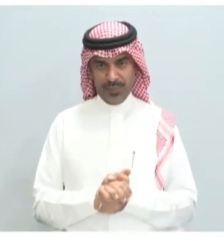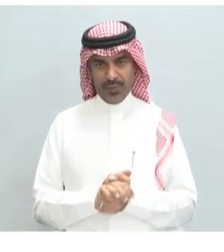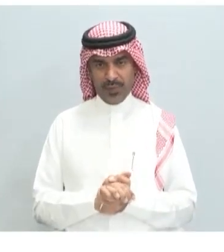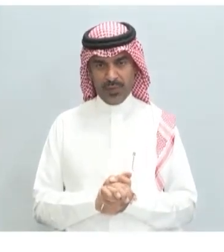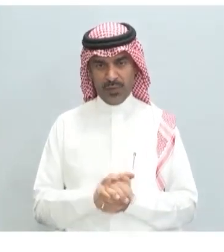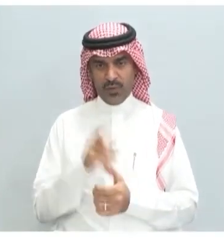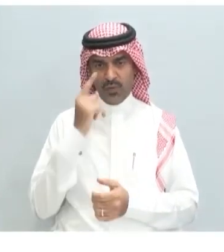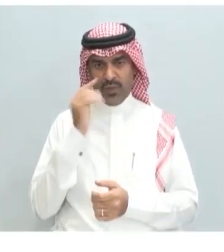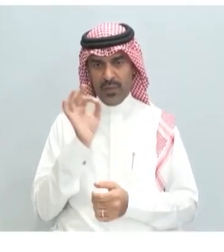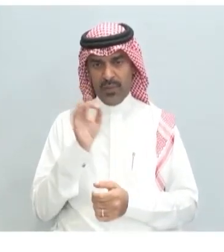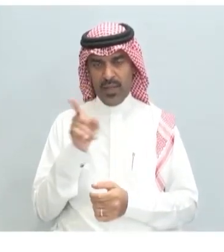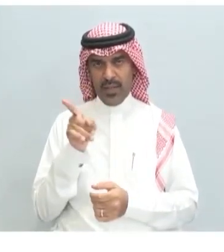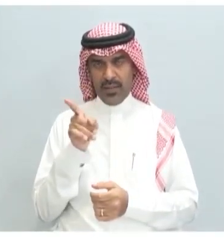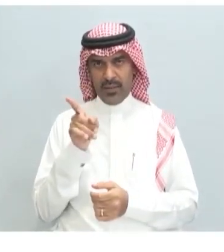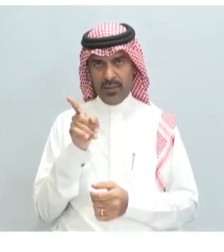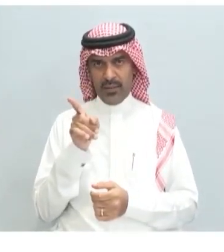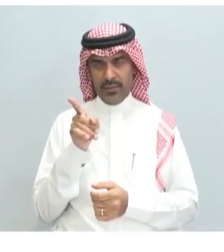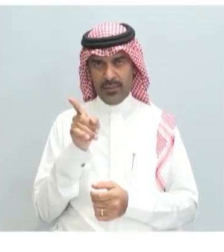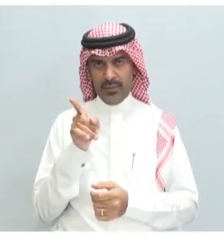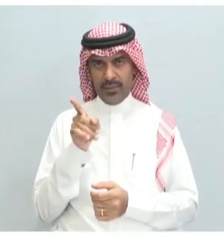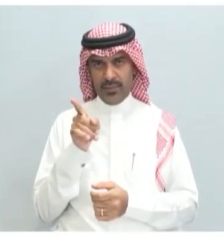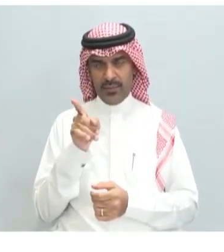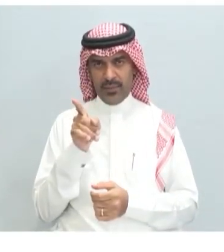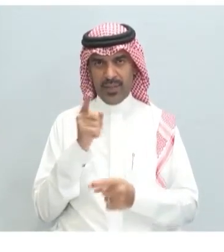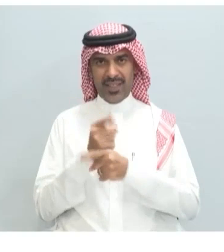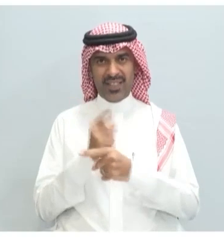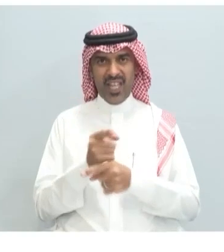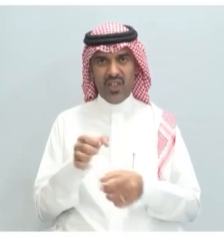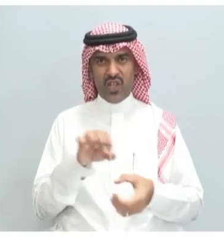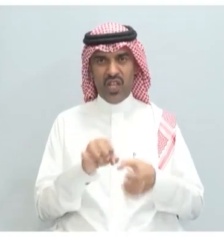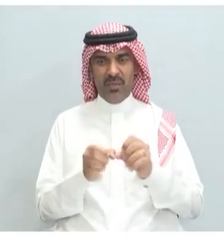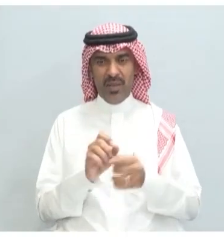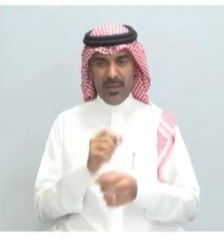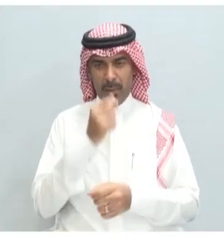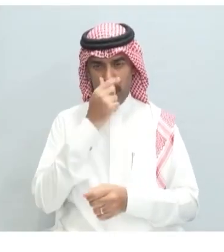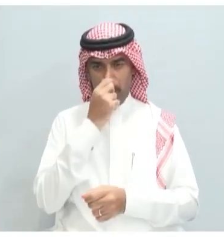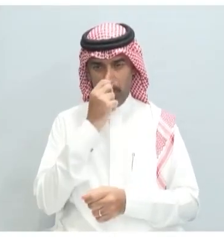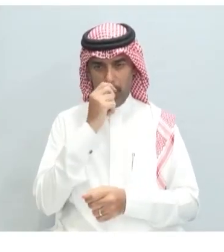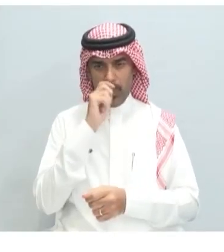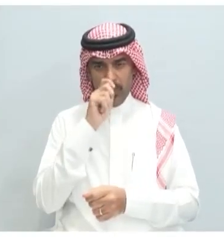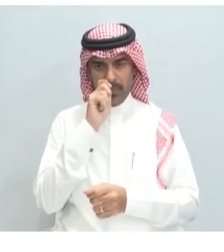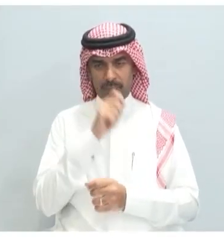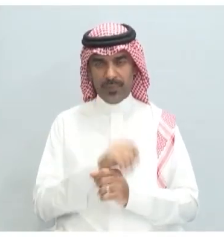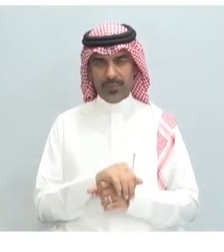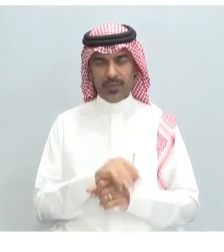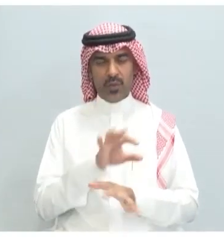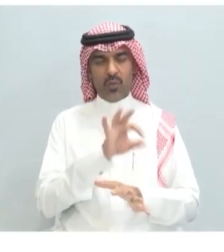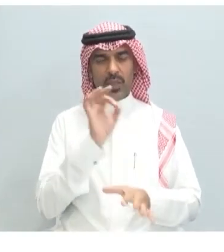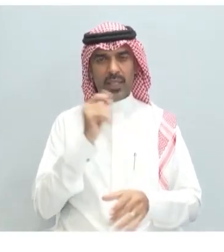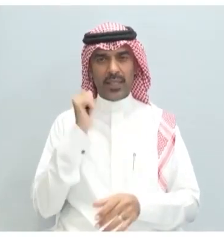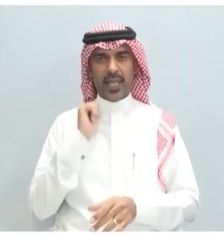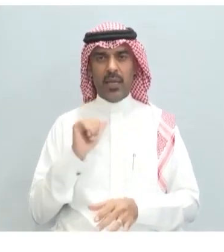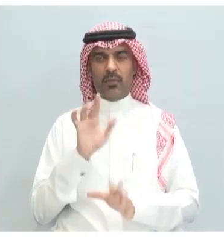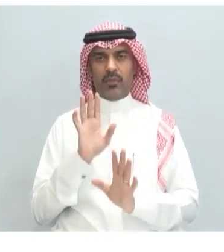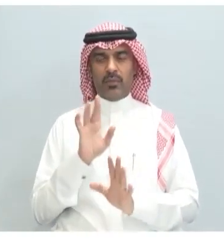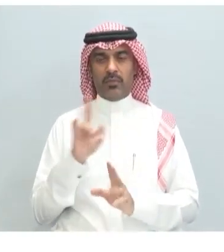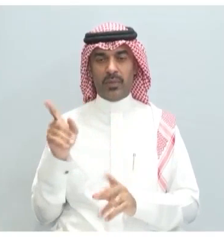نشوف هذا المثال اذا تتذكرون الاستاذ الكيميا الذي يرغب باختيار اسم طالب لكن هنا